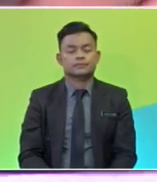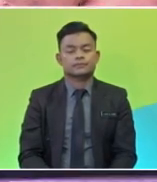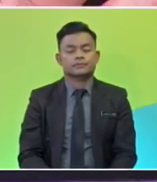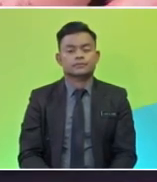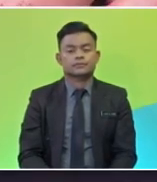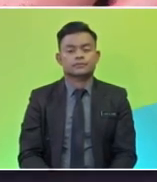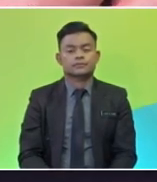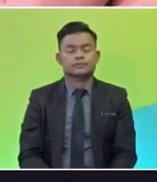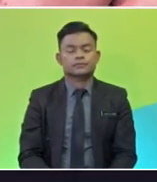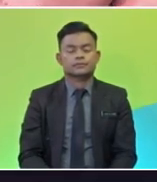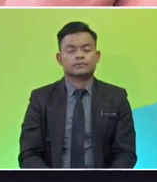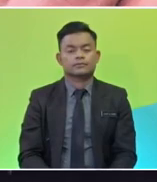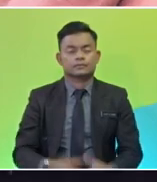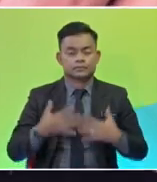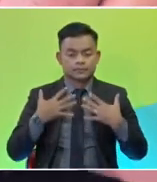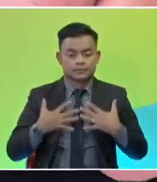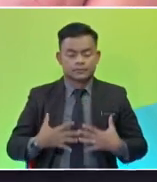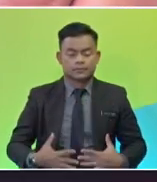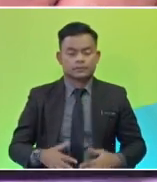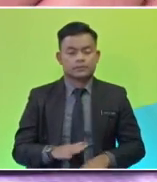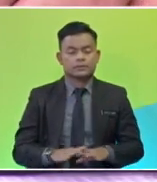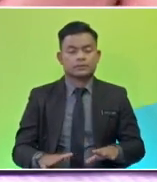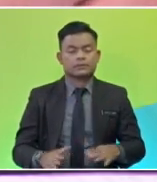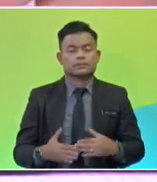bahagia rusuk dan juga bahagia